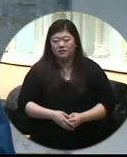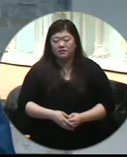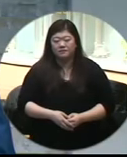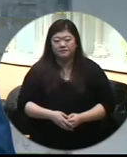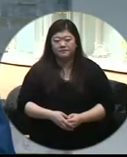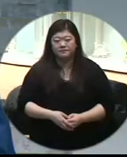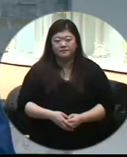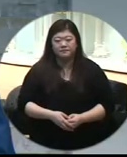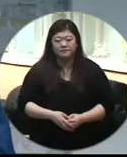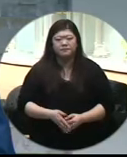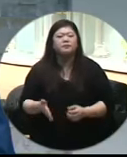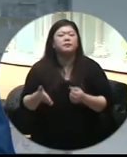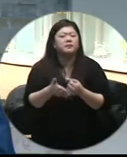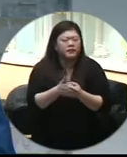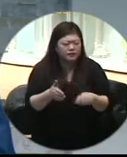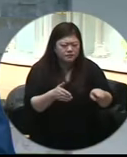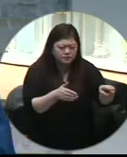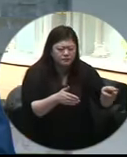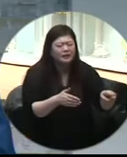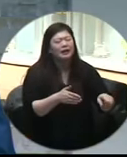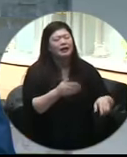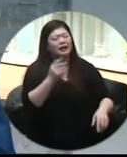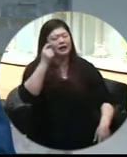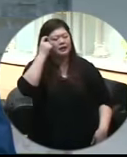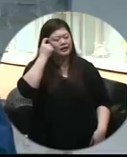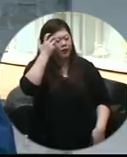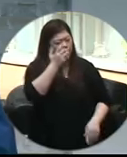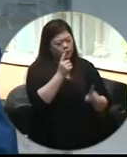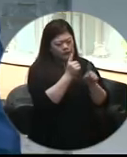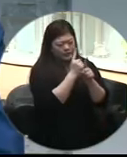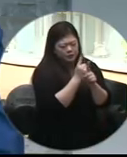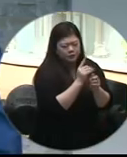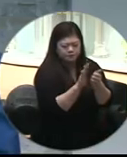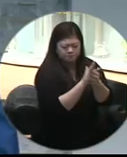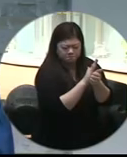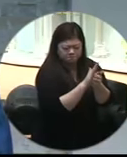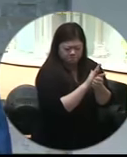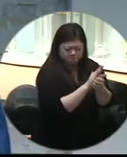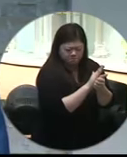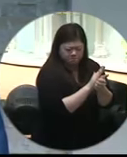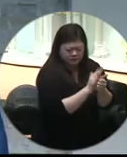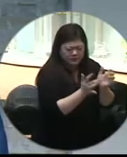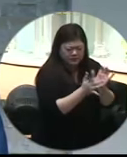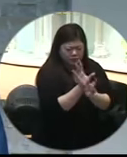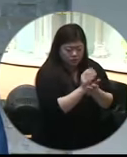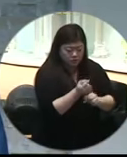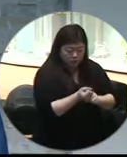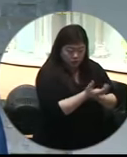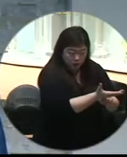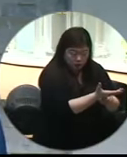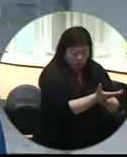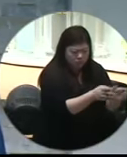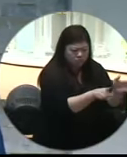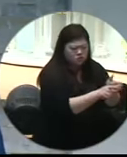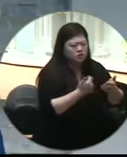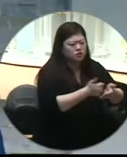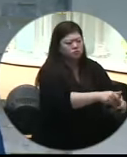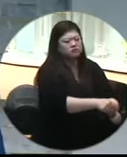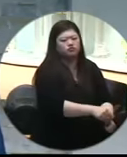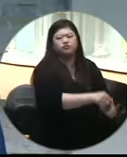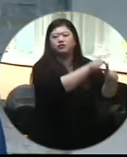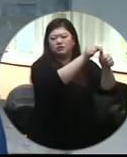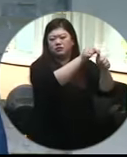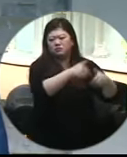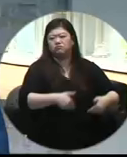그 영혼들을 치유하며 그 영혼들을 살려내서 하나님 앞으로 인도하는 현장 체험의 길을 주므로